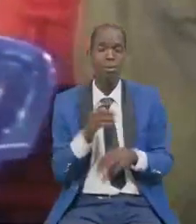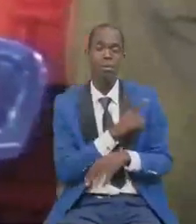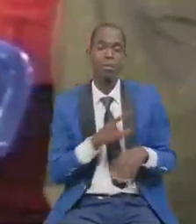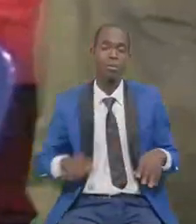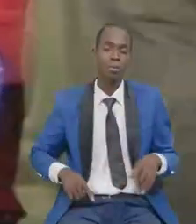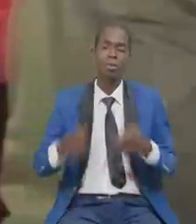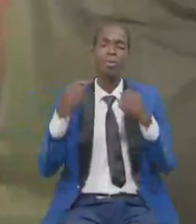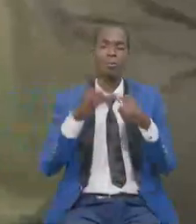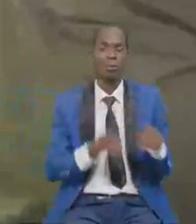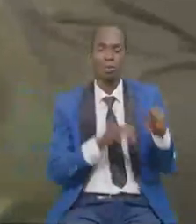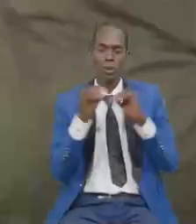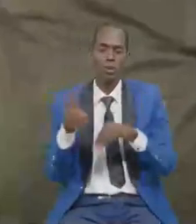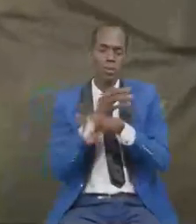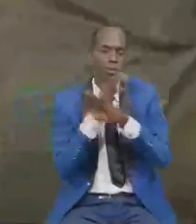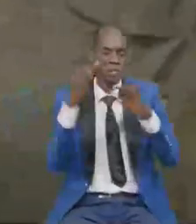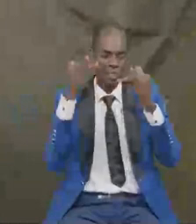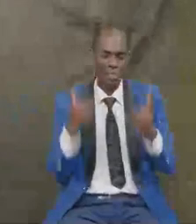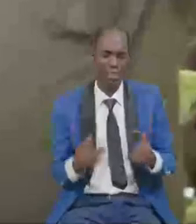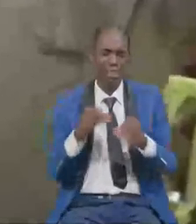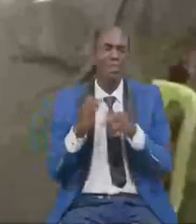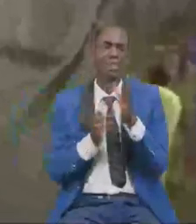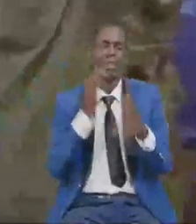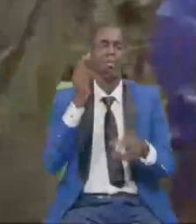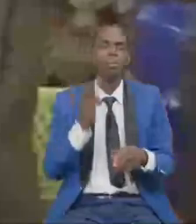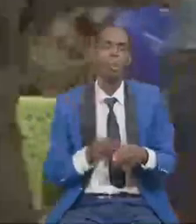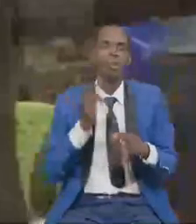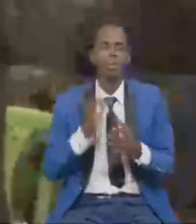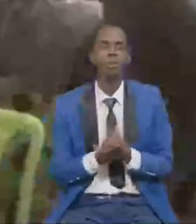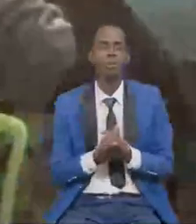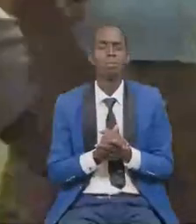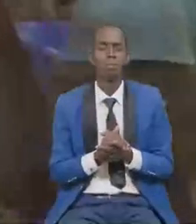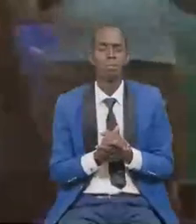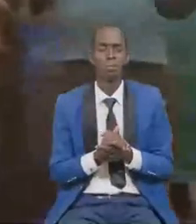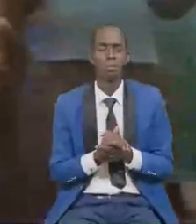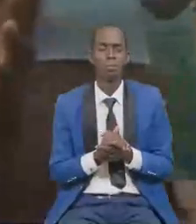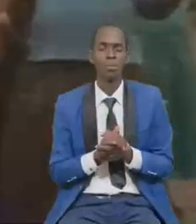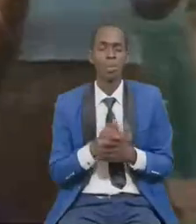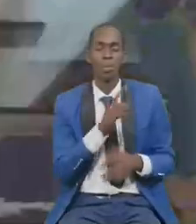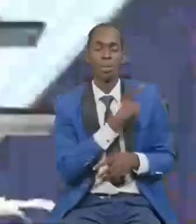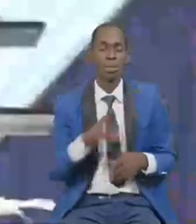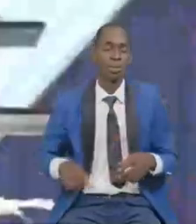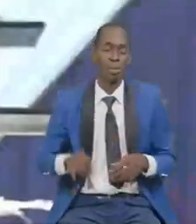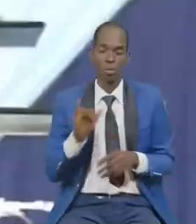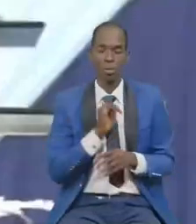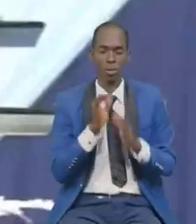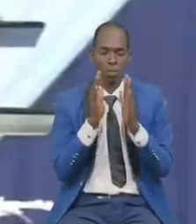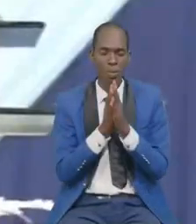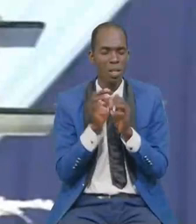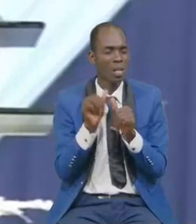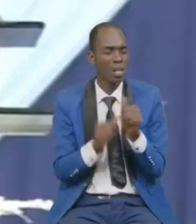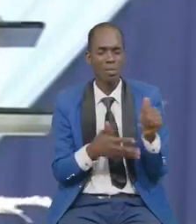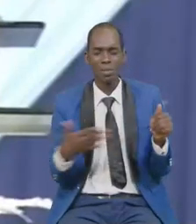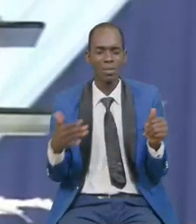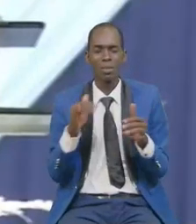La puissance du Seigneur vient te libérer au nom de Jésus. Seigneur, je prie. Tout ce qui